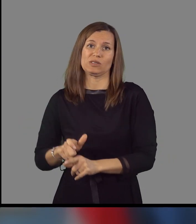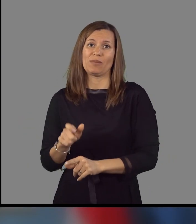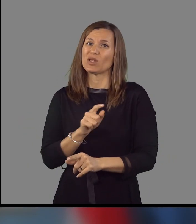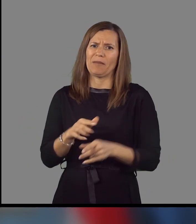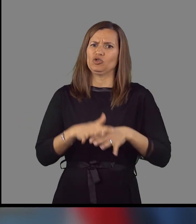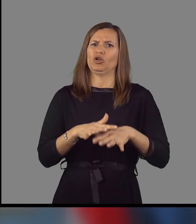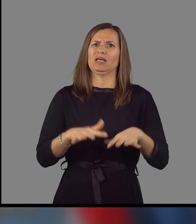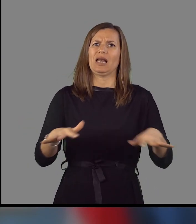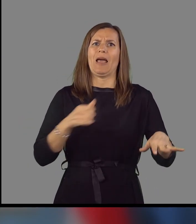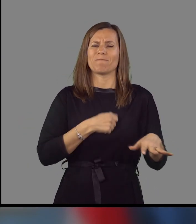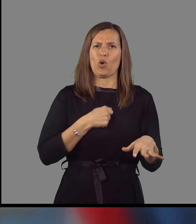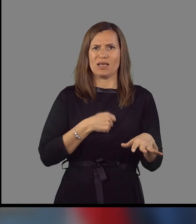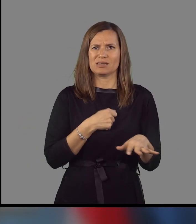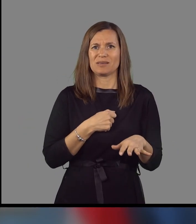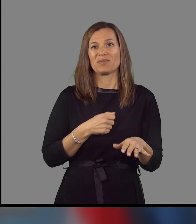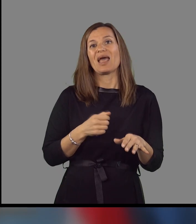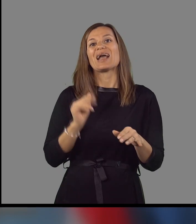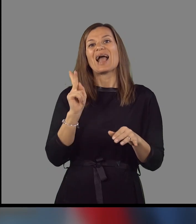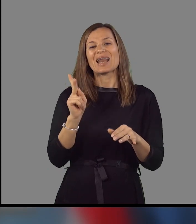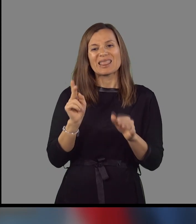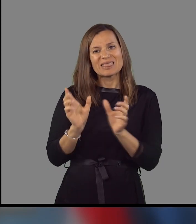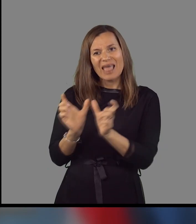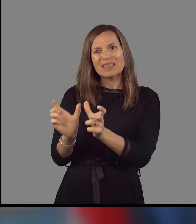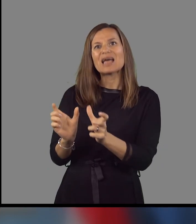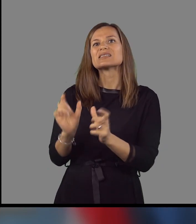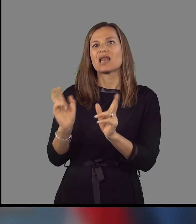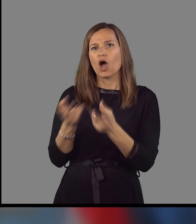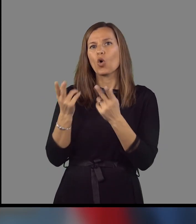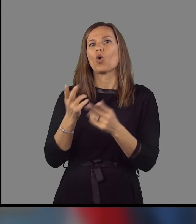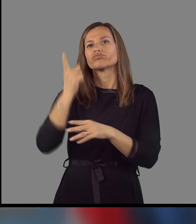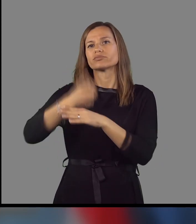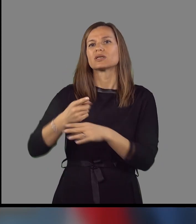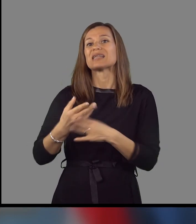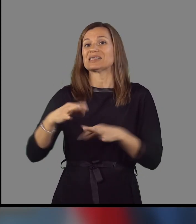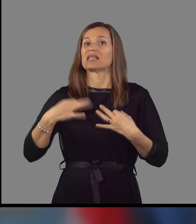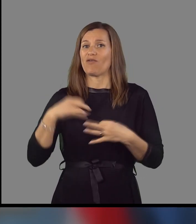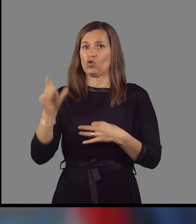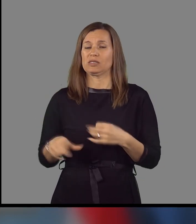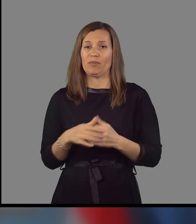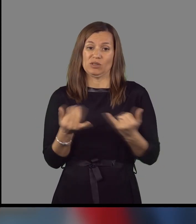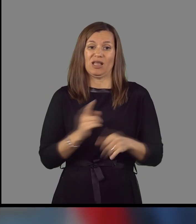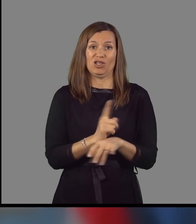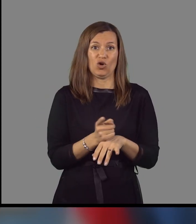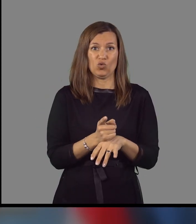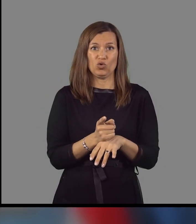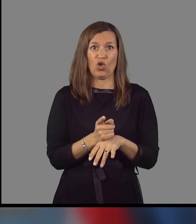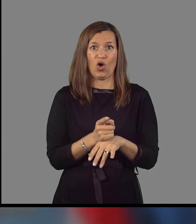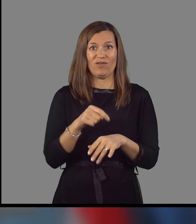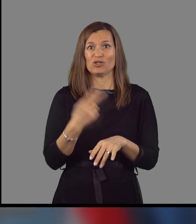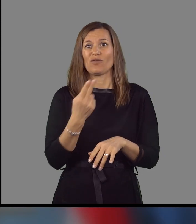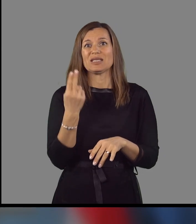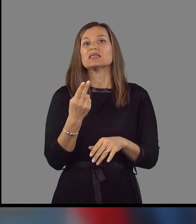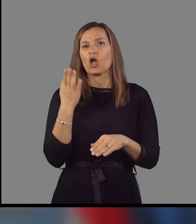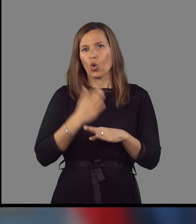bolno osebo, da ne bi širila bolezni. Karantena se lahko odredi za zdravo osebo. Trenutno, kot veste, v Sloveniji